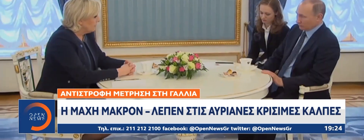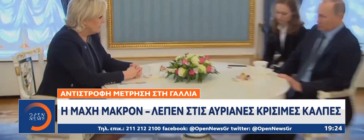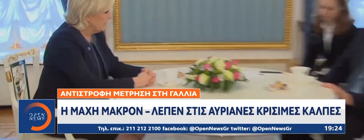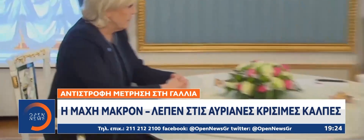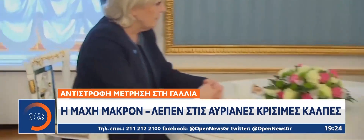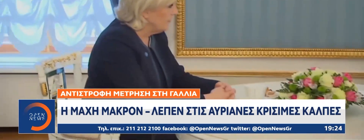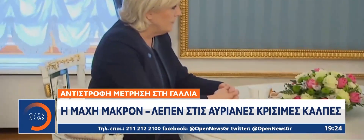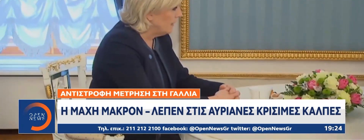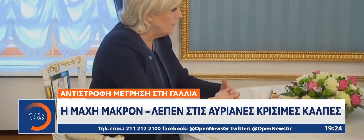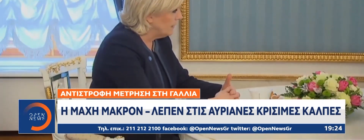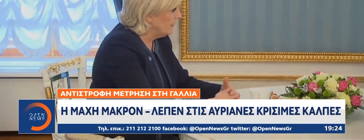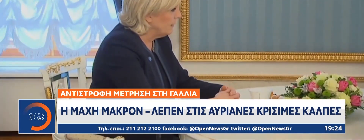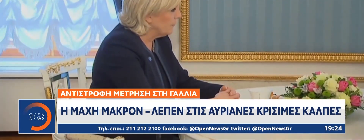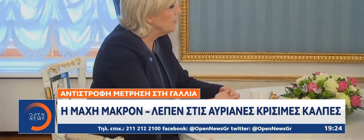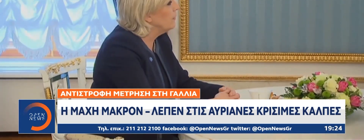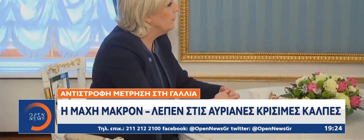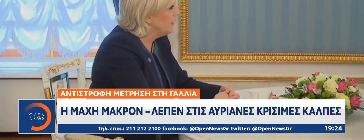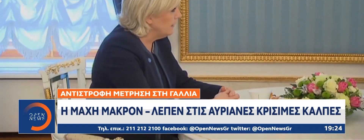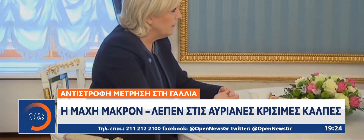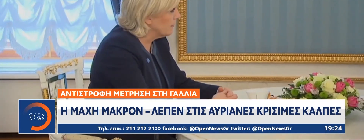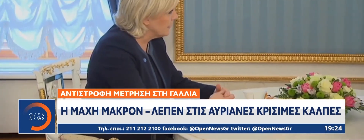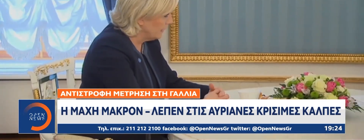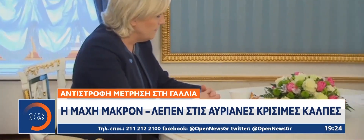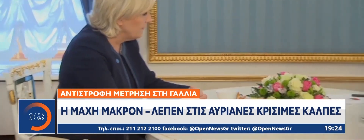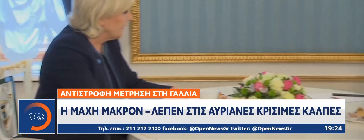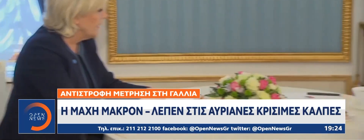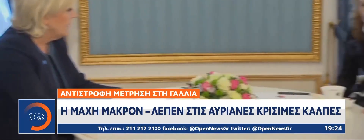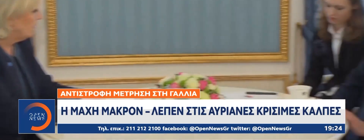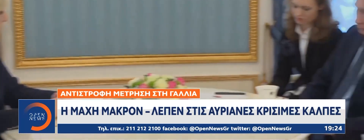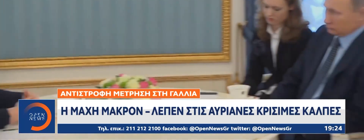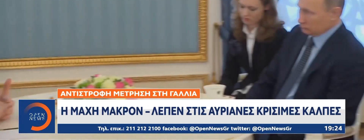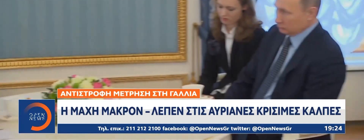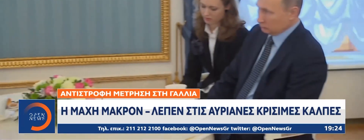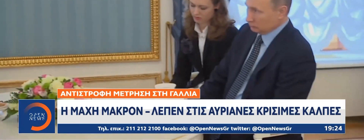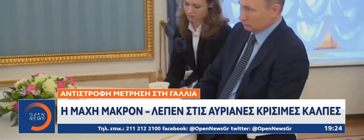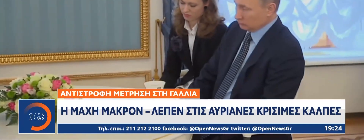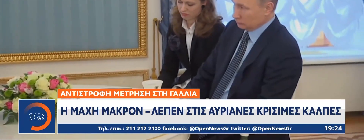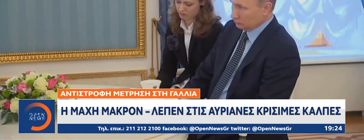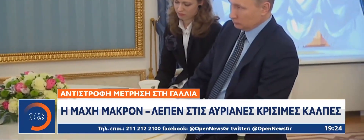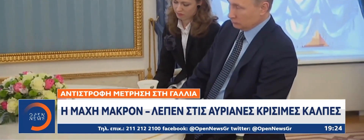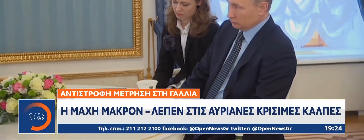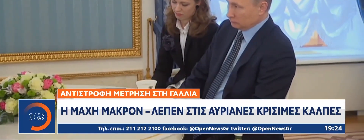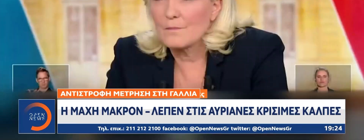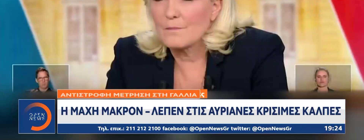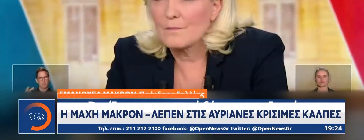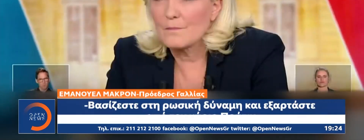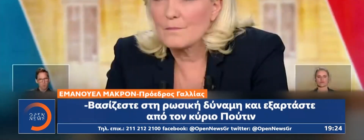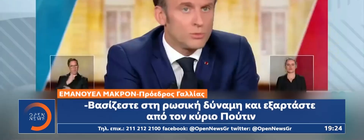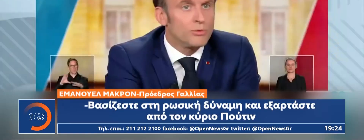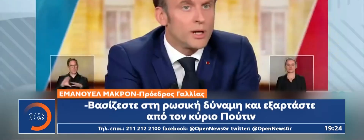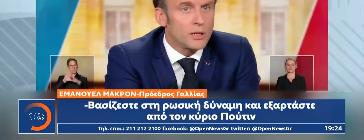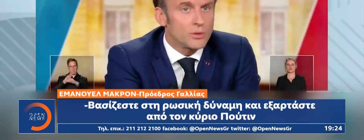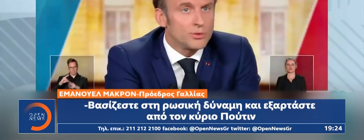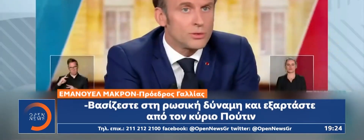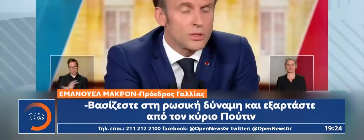έτσι υπόνοια για εξάρτησή της από τη Μόσχα, με την ίδια να υπεραμείνεται στο ένα και μοναδικό debate που πραγματοποιήθηκε για τον πατριωτισμό της. Dépendez